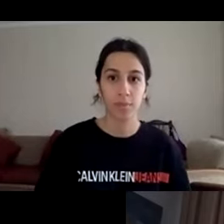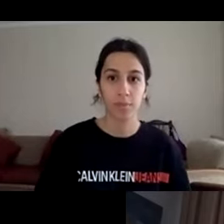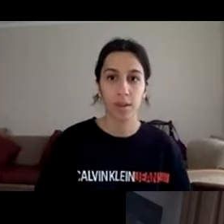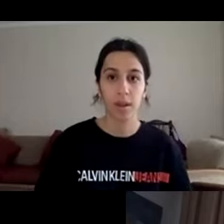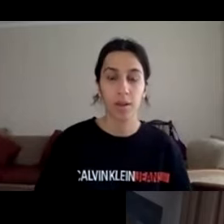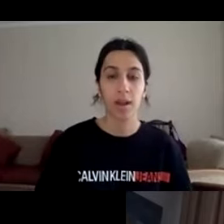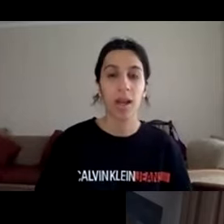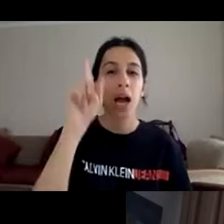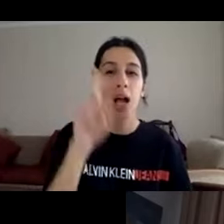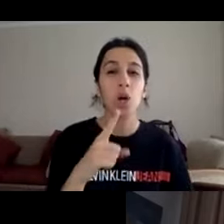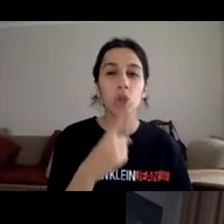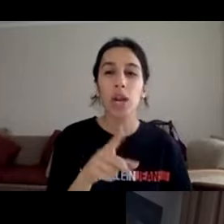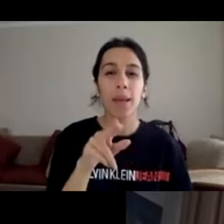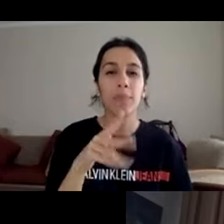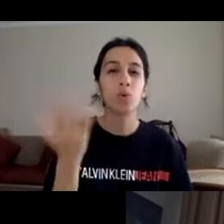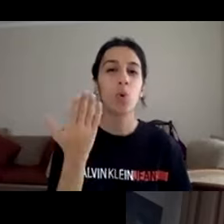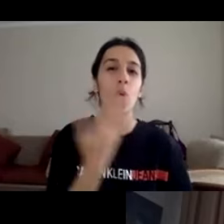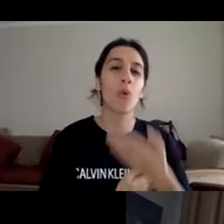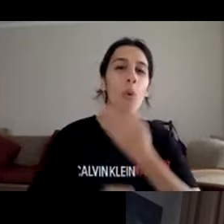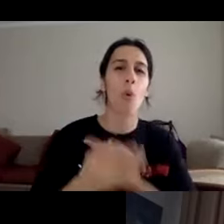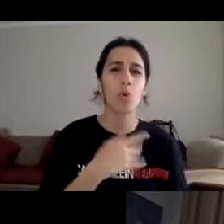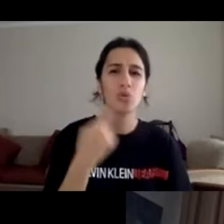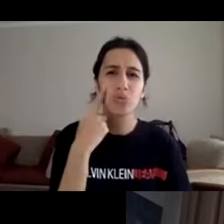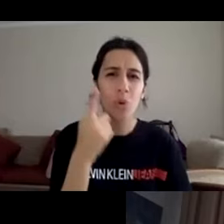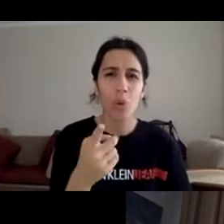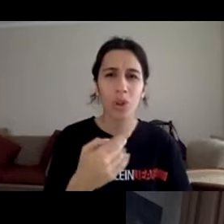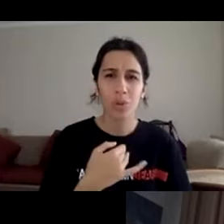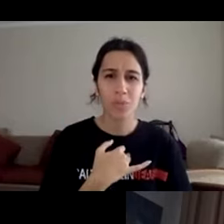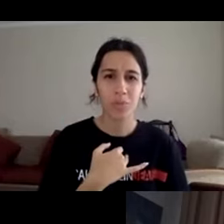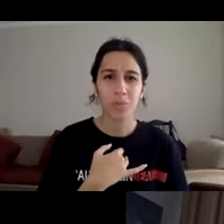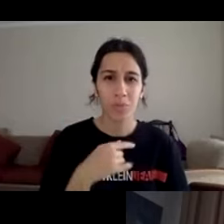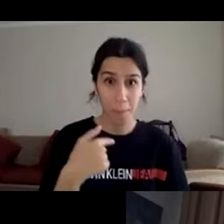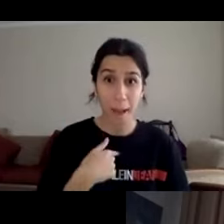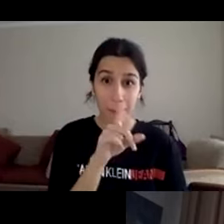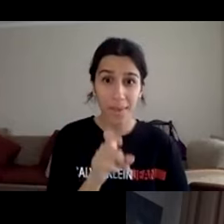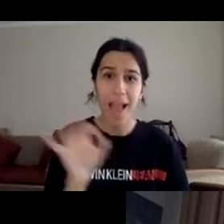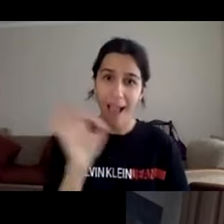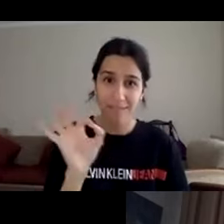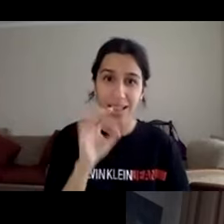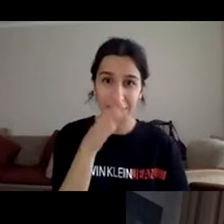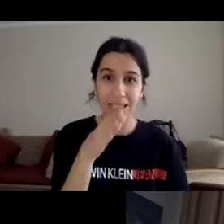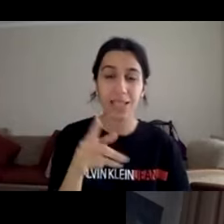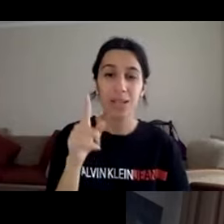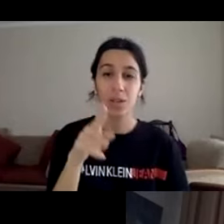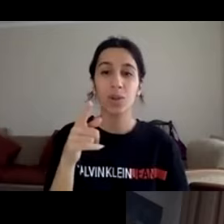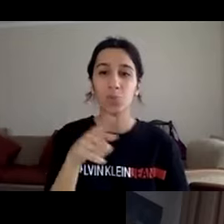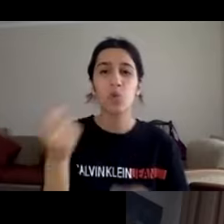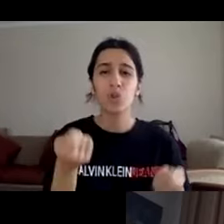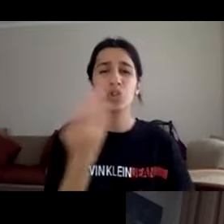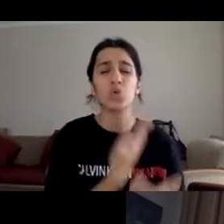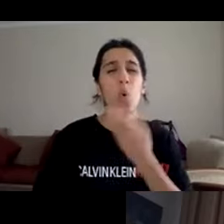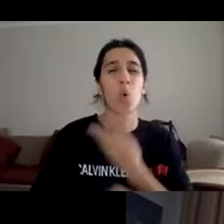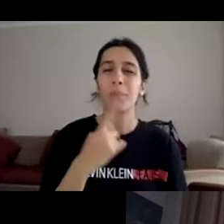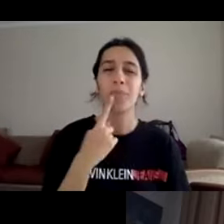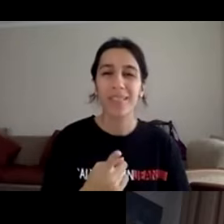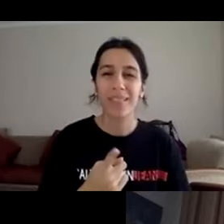ilk söylediğiniz gibi çok yorgun görüyorum. Beni mi? Evet, yani yoruldum bu işlerden diyorsunuz. Bir an